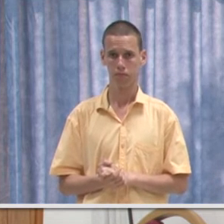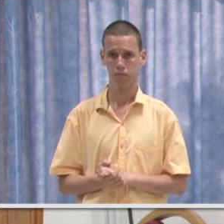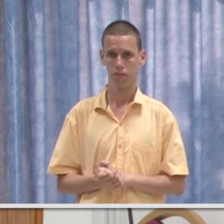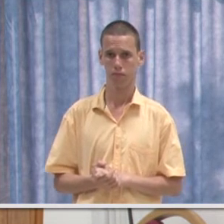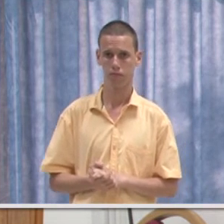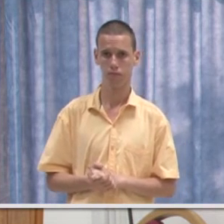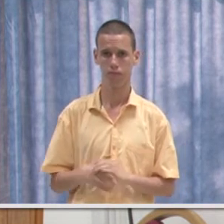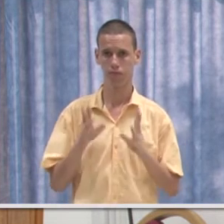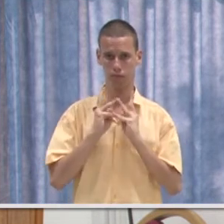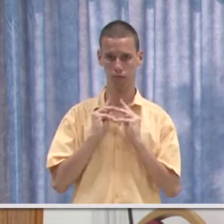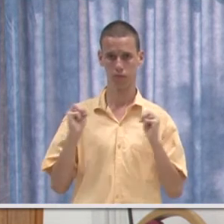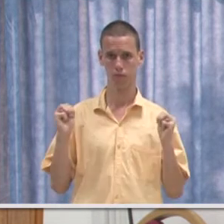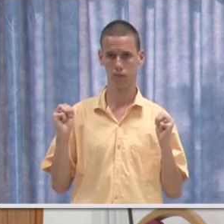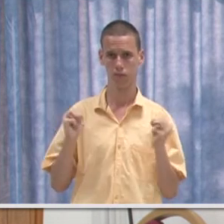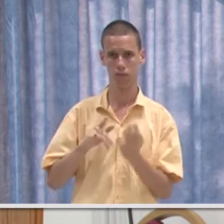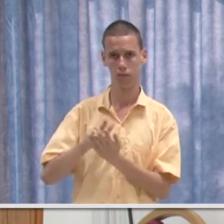Foreign Affairs, on go through ça.